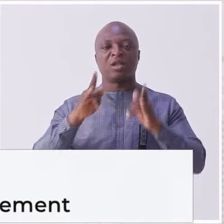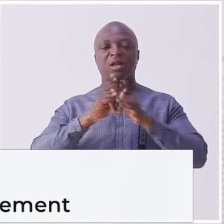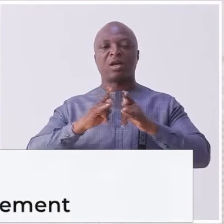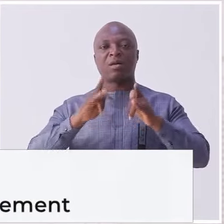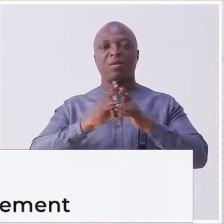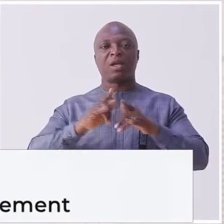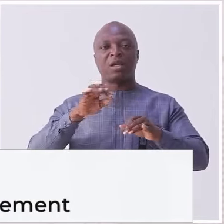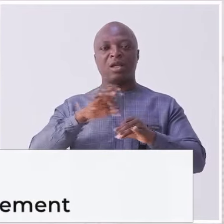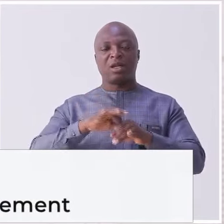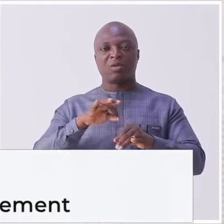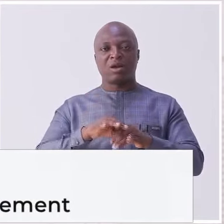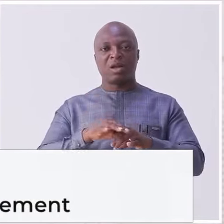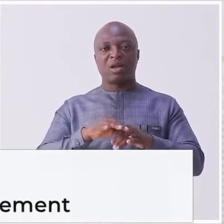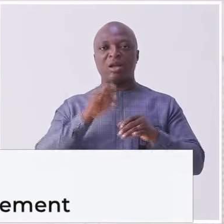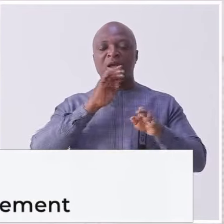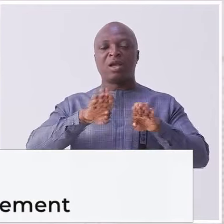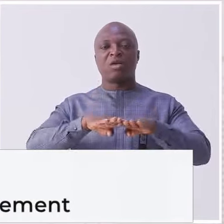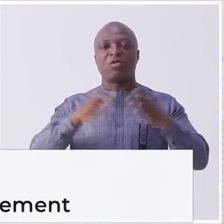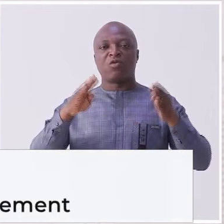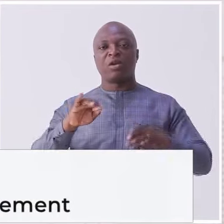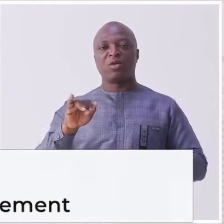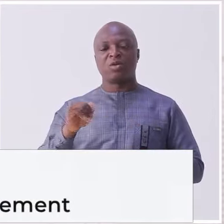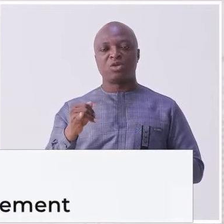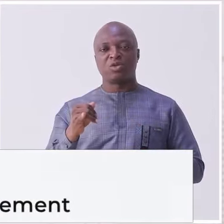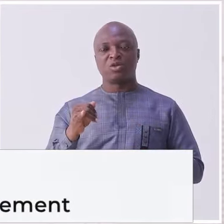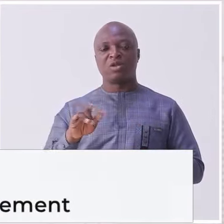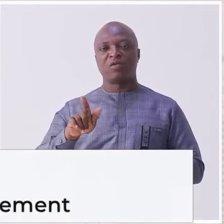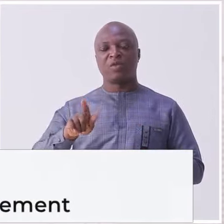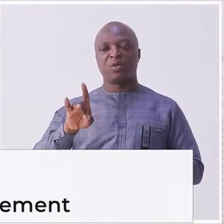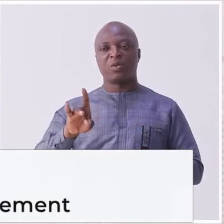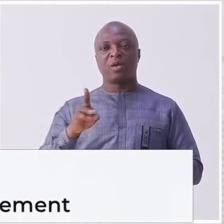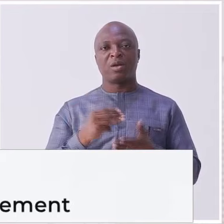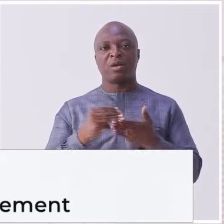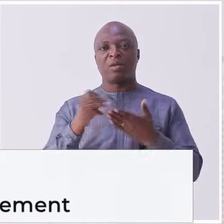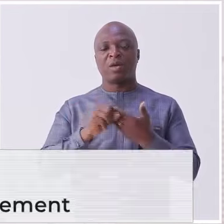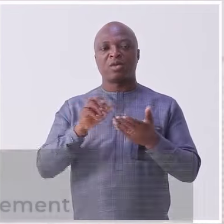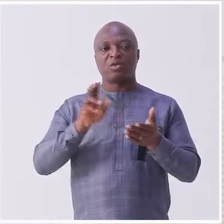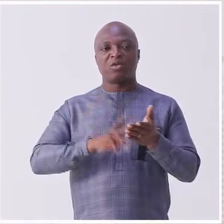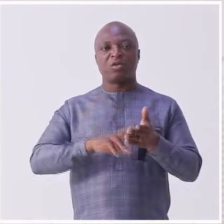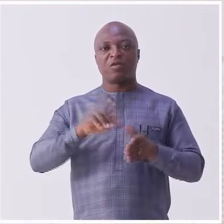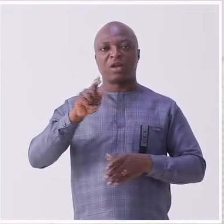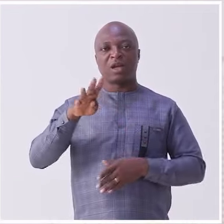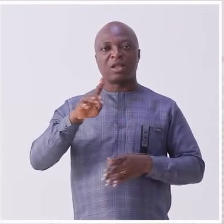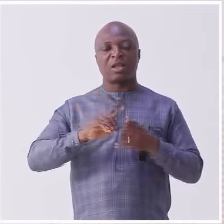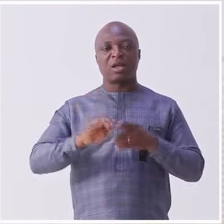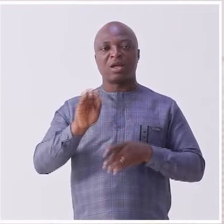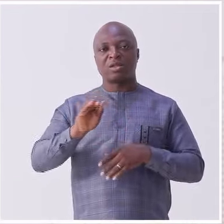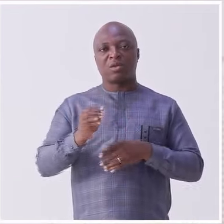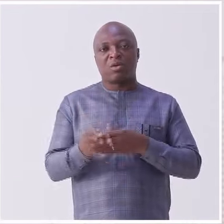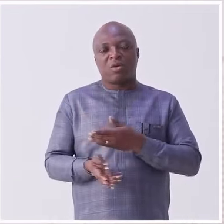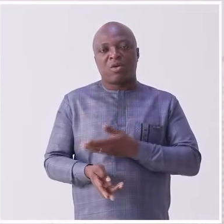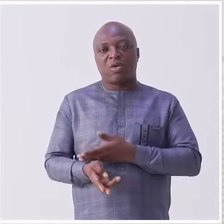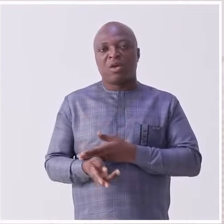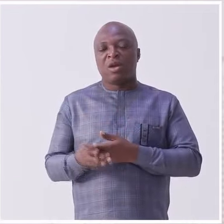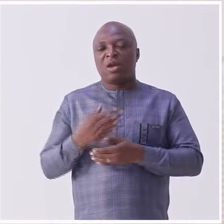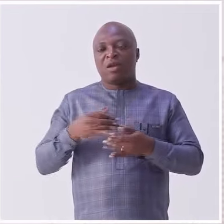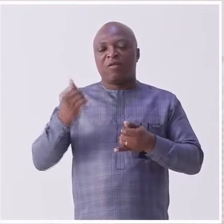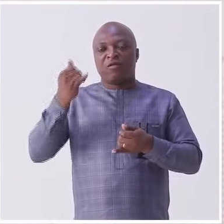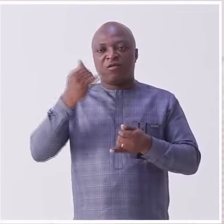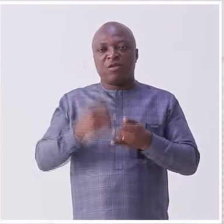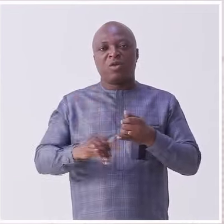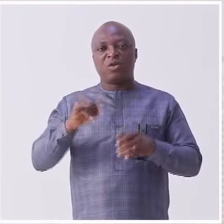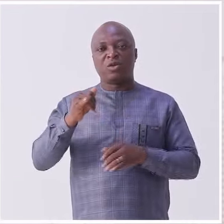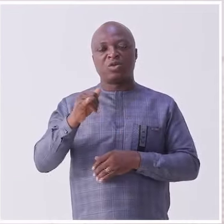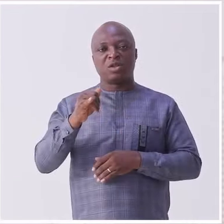campagne électorale est ouverte le jeudi 28 mars 2024 à 0 heure et prend fin